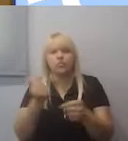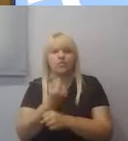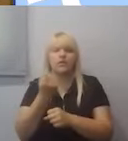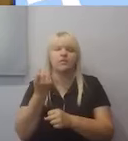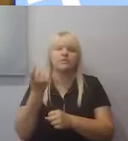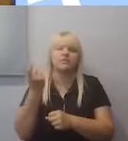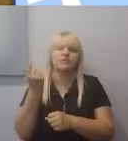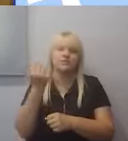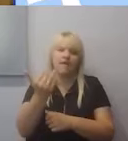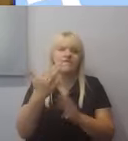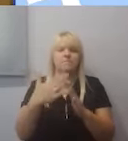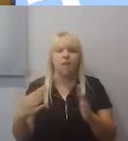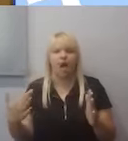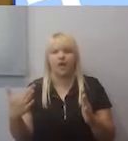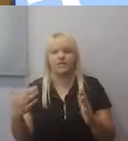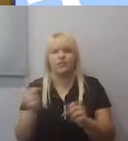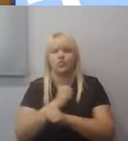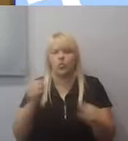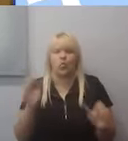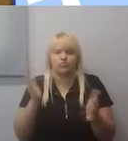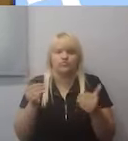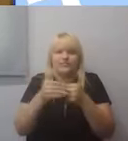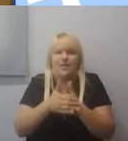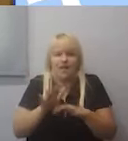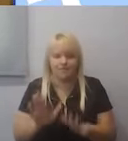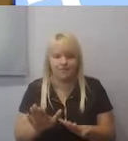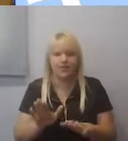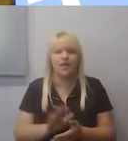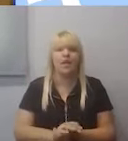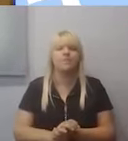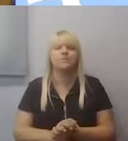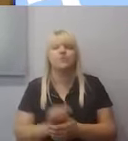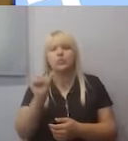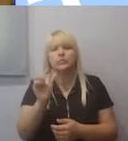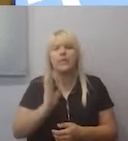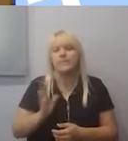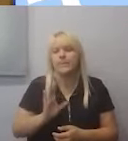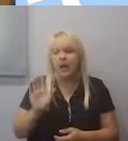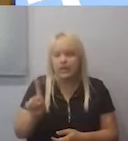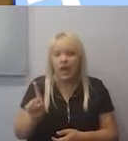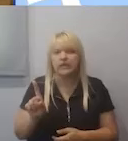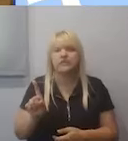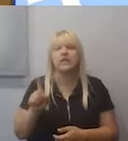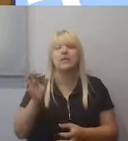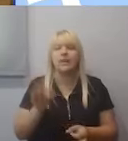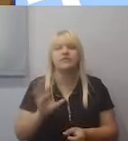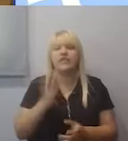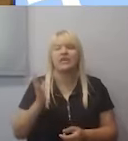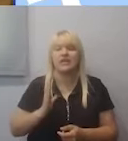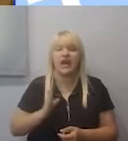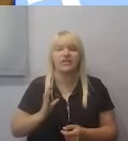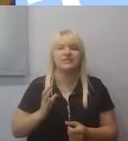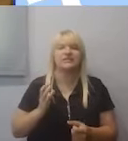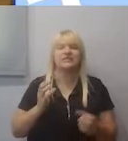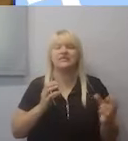mājas teiksim patvēruma vietā ja nedaudz nogaidīt jo pēc būtības vai nu gaidīt transportlīdzeklī divas trīs